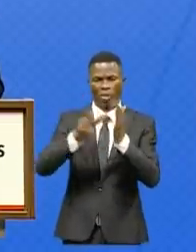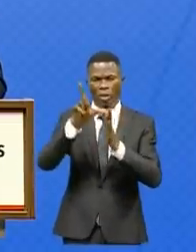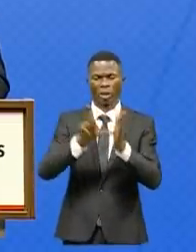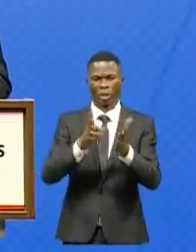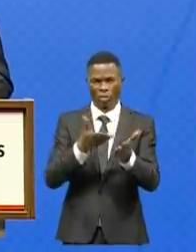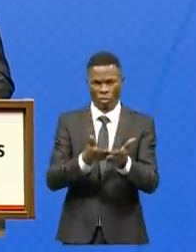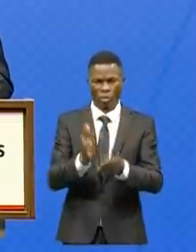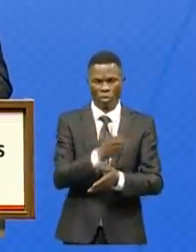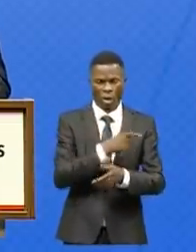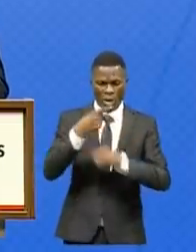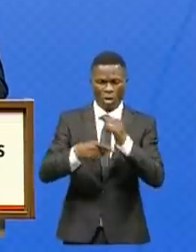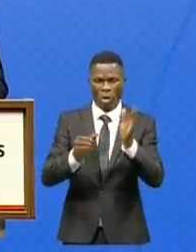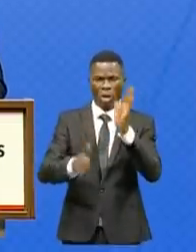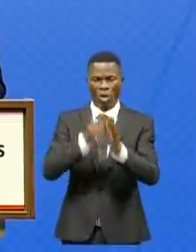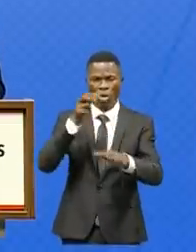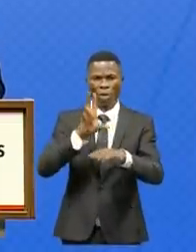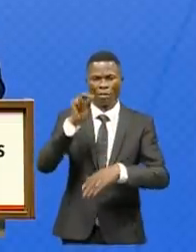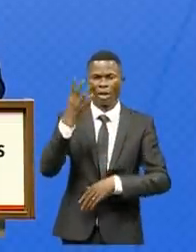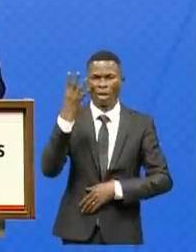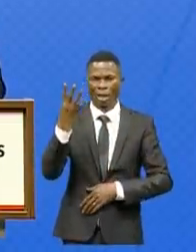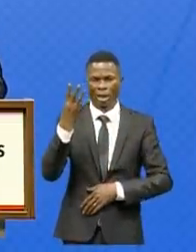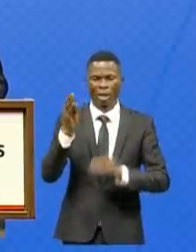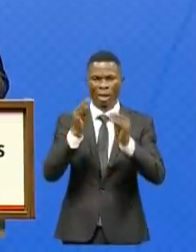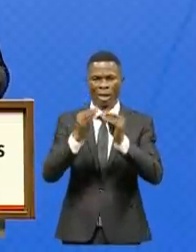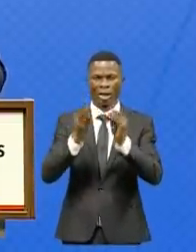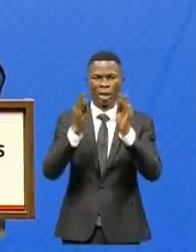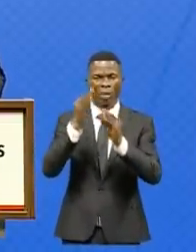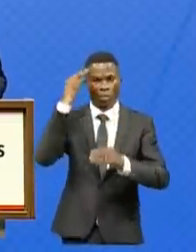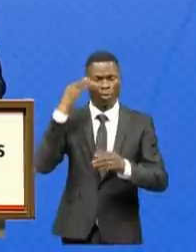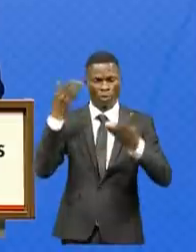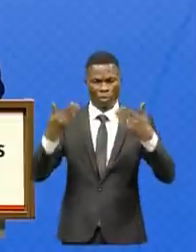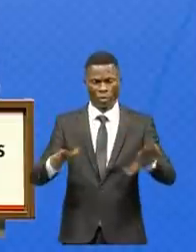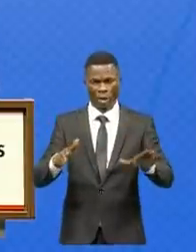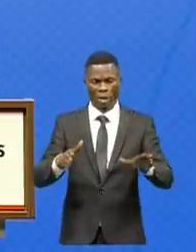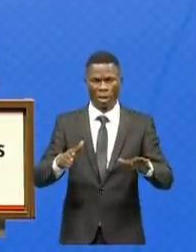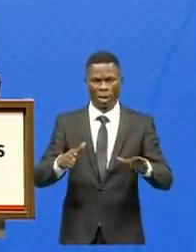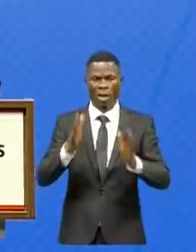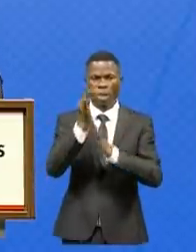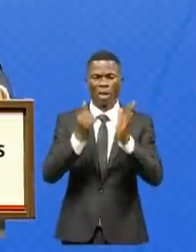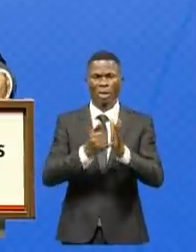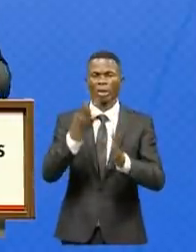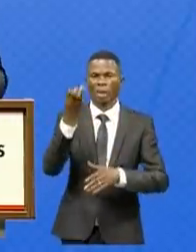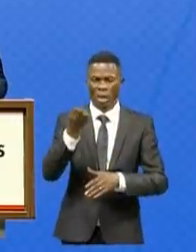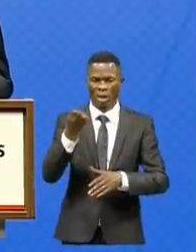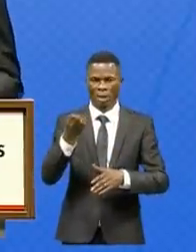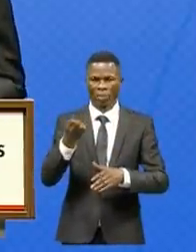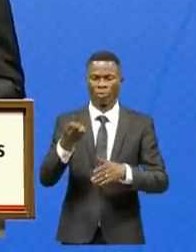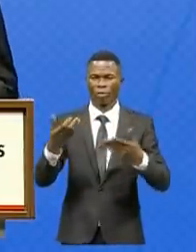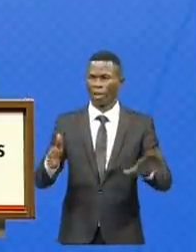décret. Commencé à 11h24, la réunion du Conseil des ministres a pris fin à 16h14.